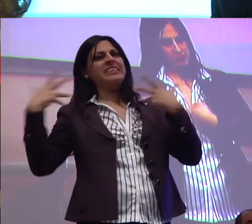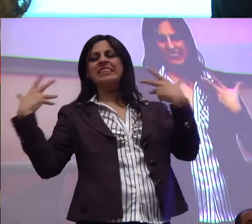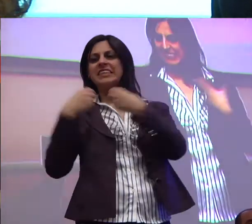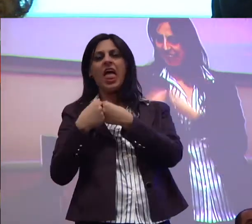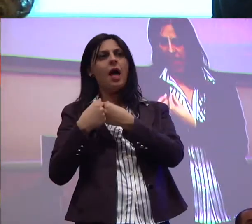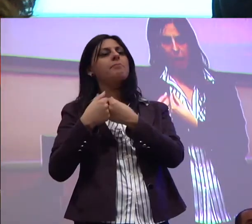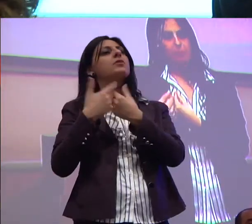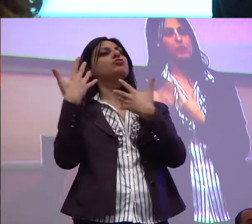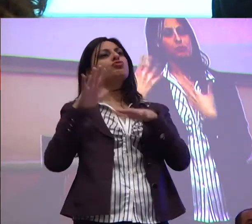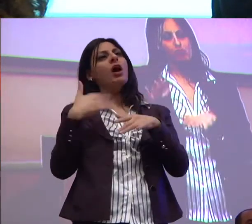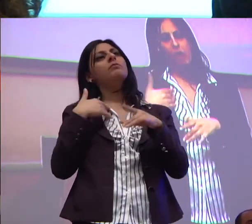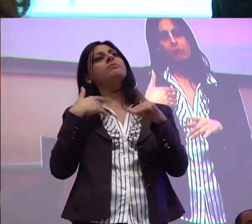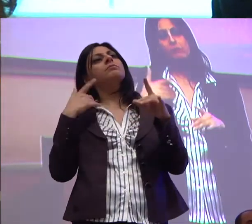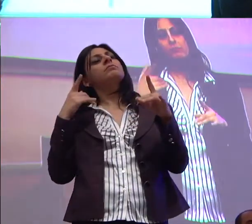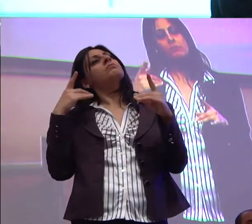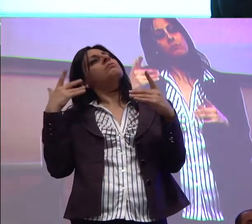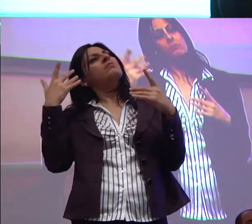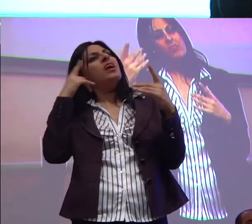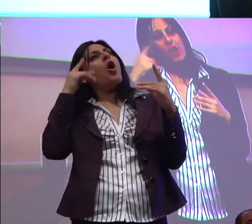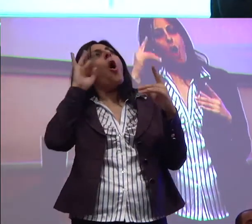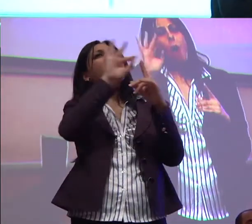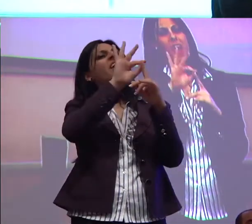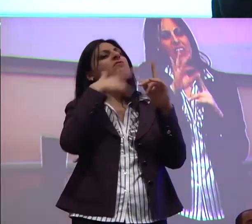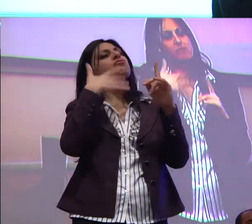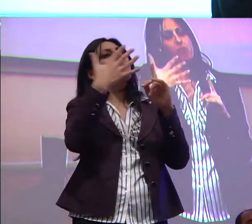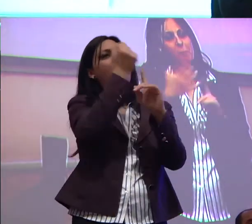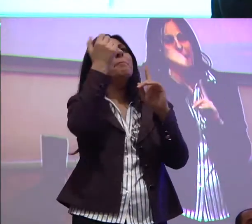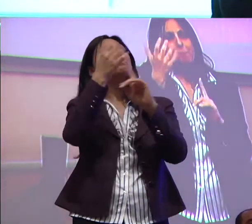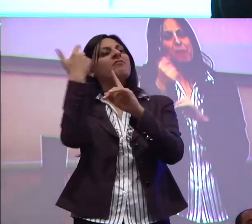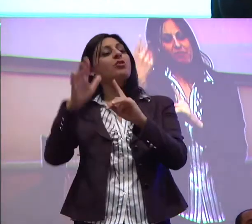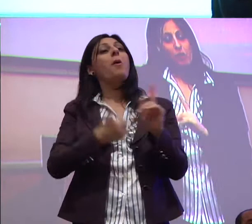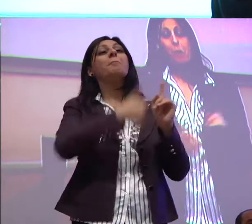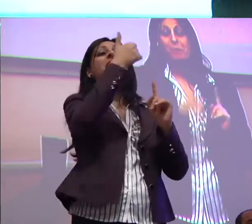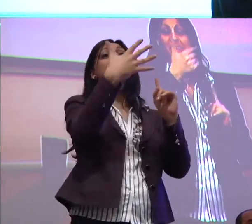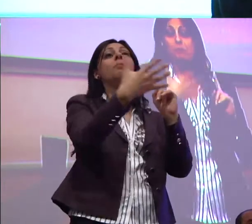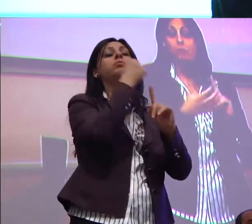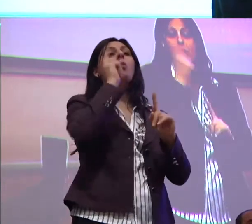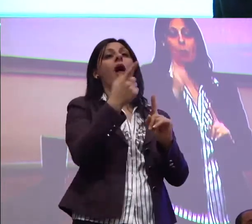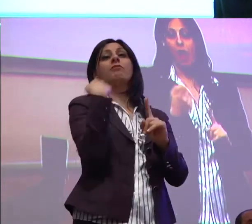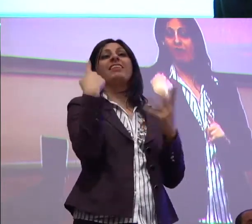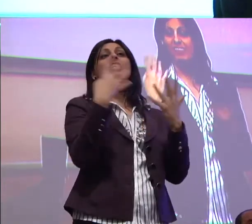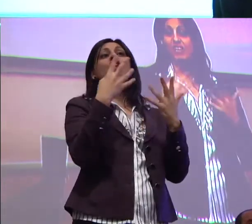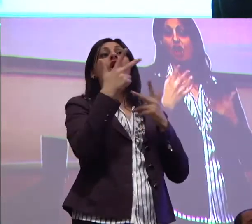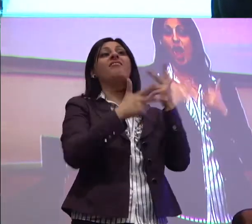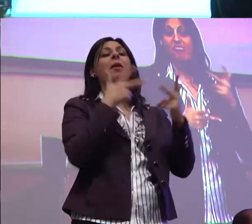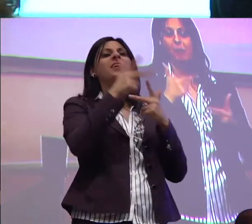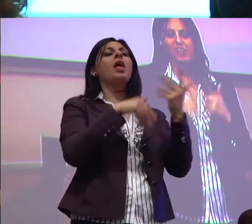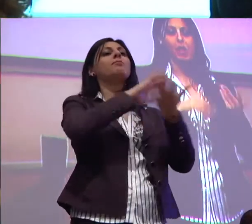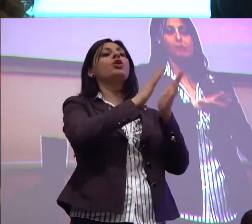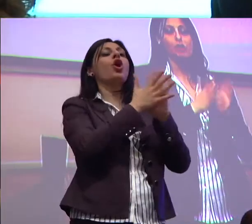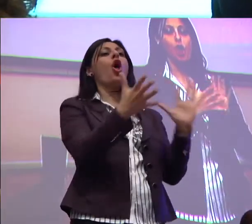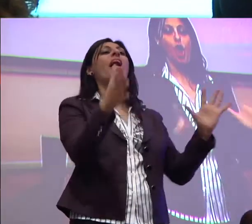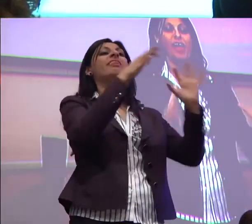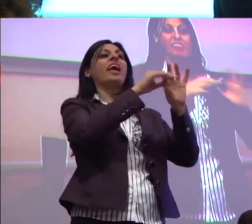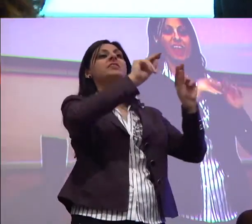alcuni traguardi importanti. Il primo obiettivo è stata la firma lo scorso 19 aprile di un protocollo di